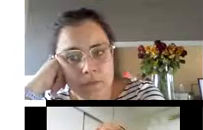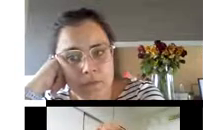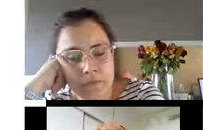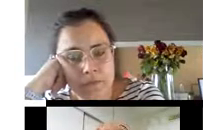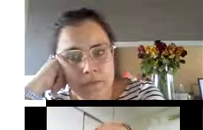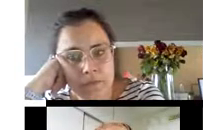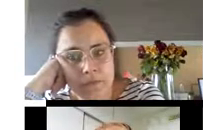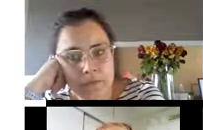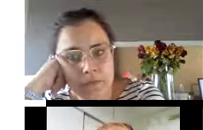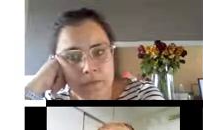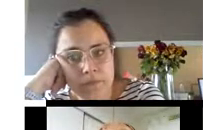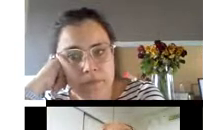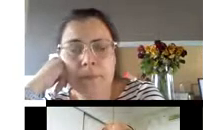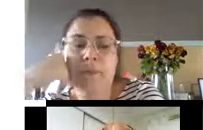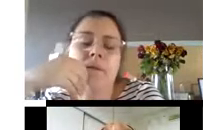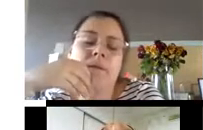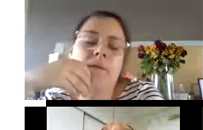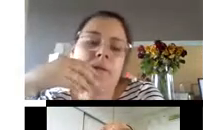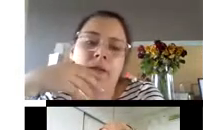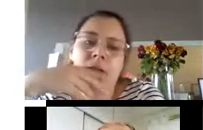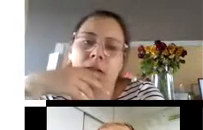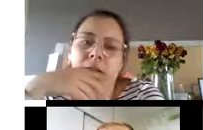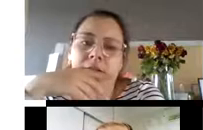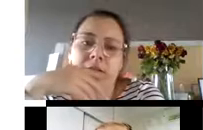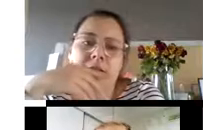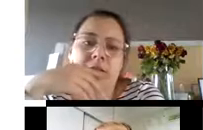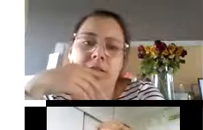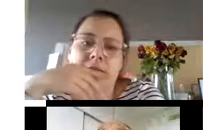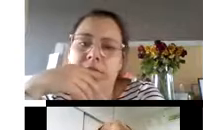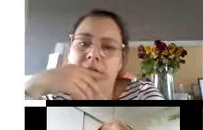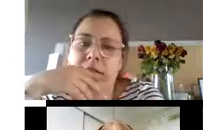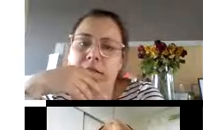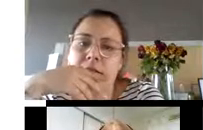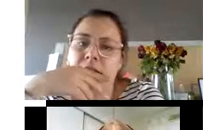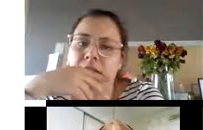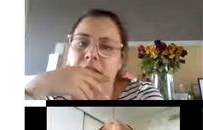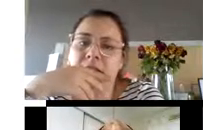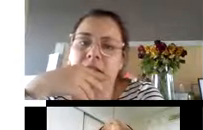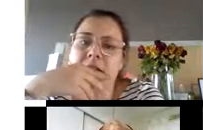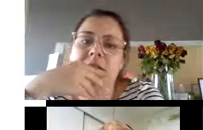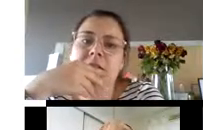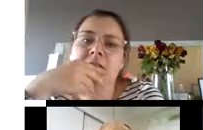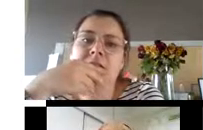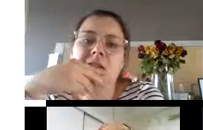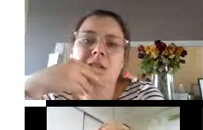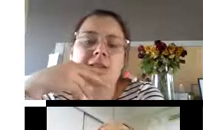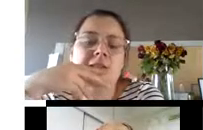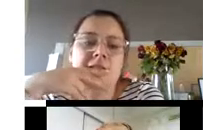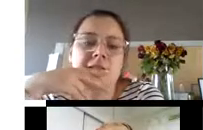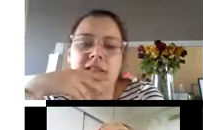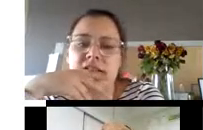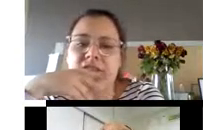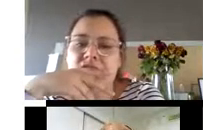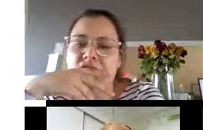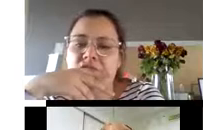in andere onderdelen van deze presentatie, maar die afstemming is zeer belangrijk. Goed, wat wij wel duidelijk